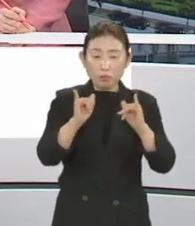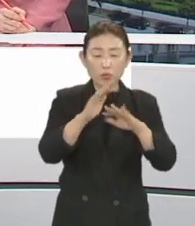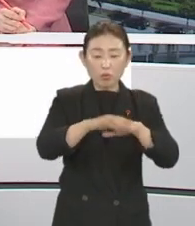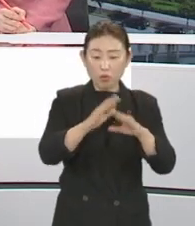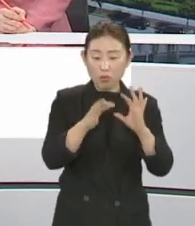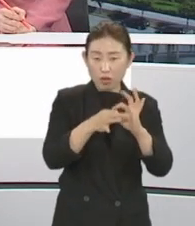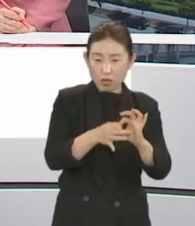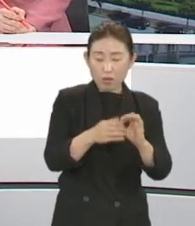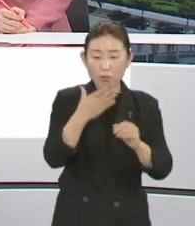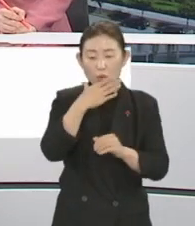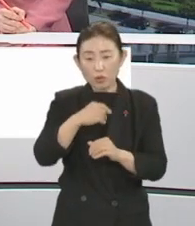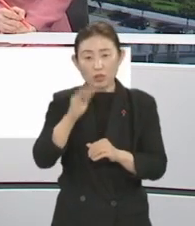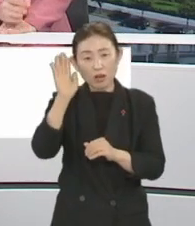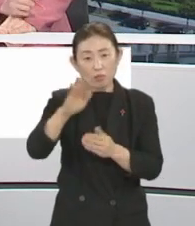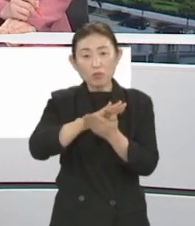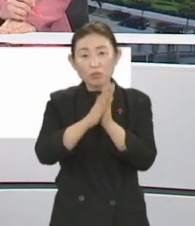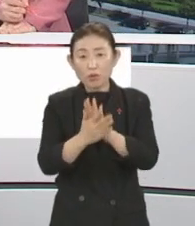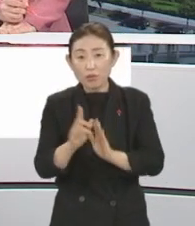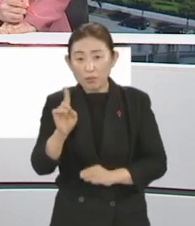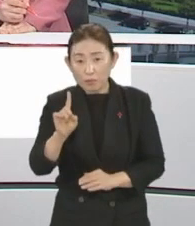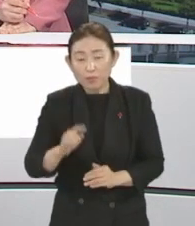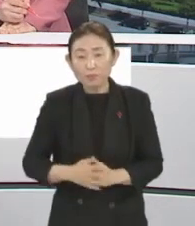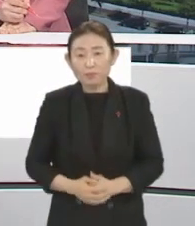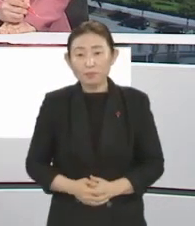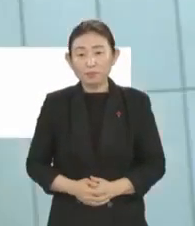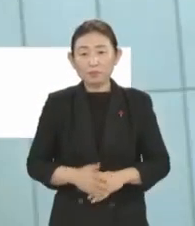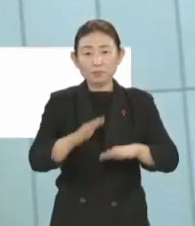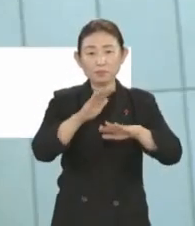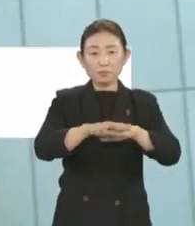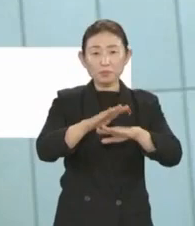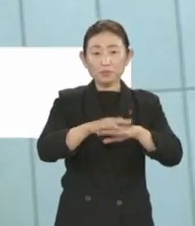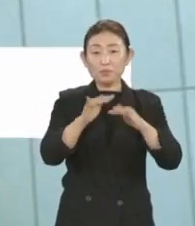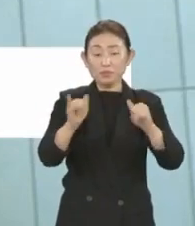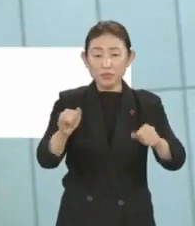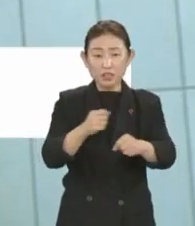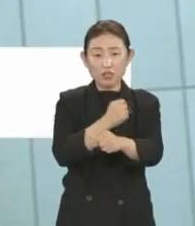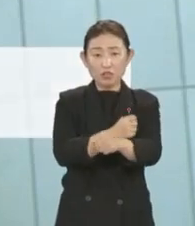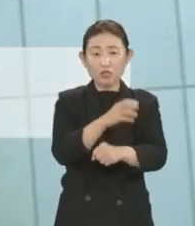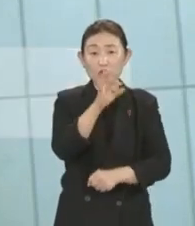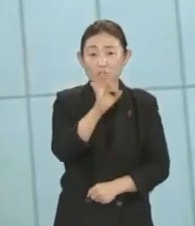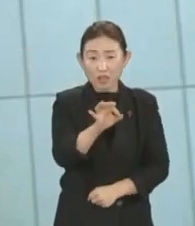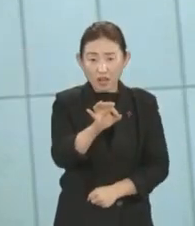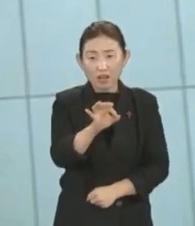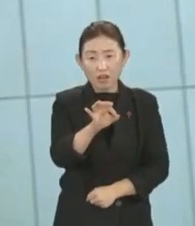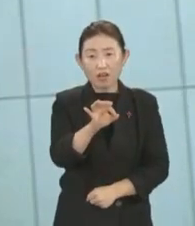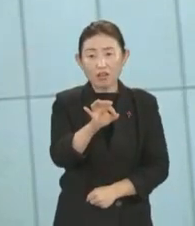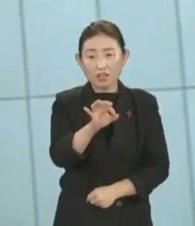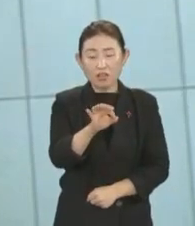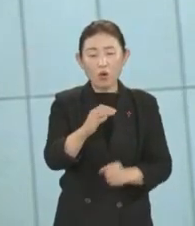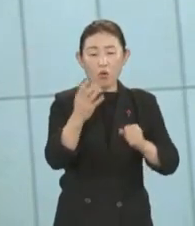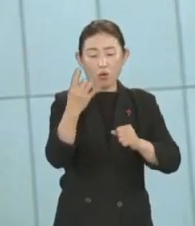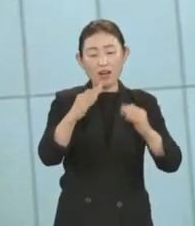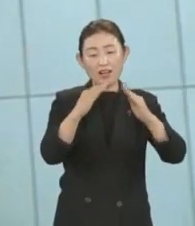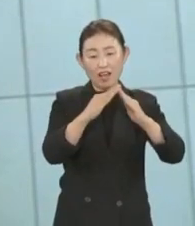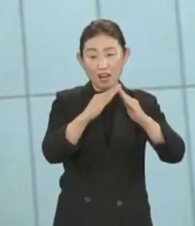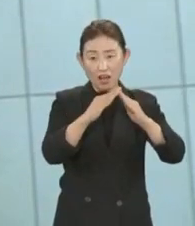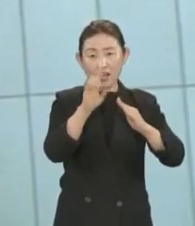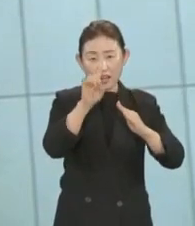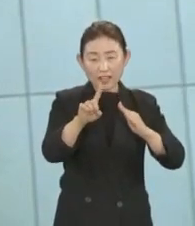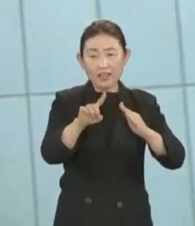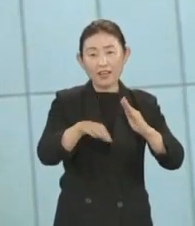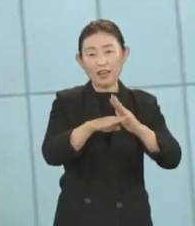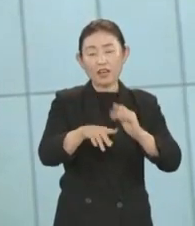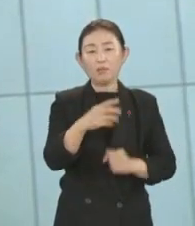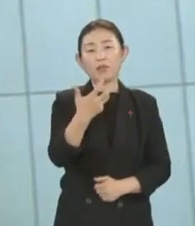어떤 변화를 가져오실 생각이십니까? 농어민 수당 문제는 그 이 가구당 80만 원씩을